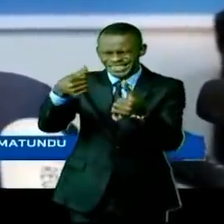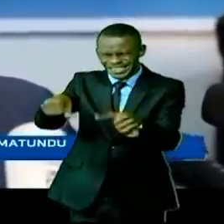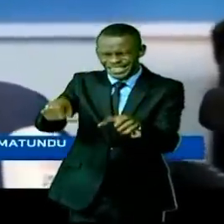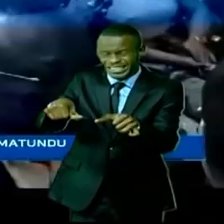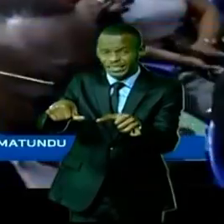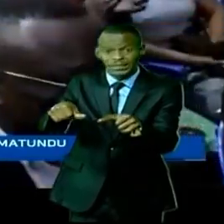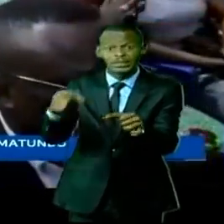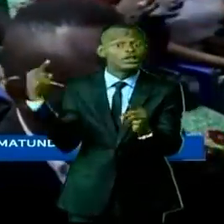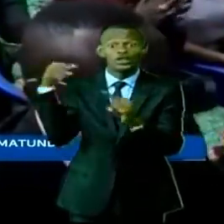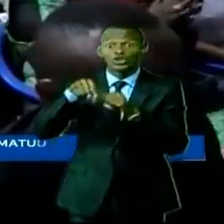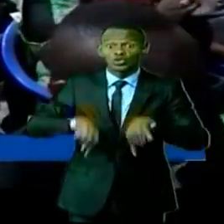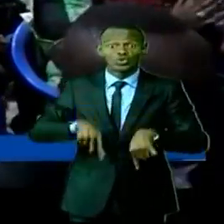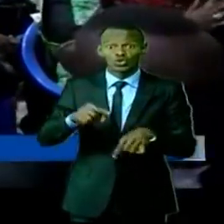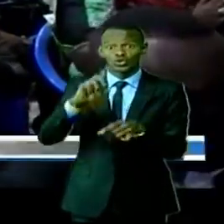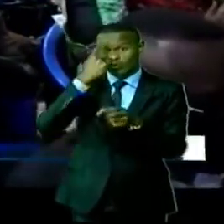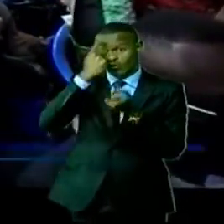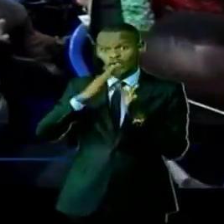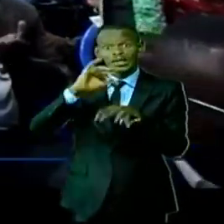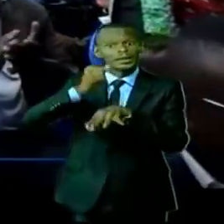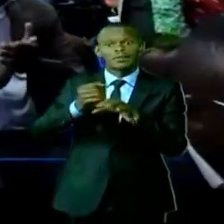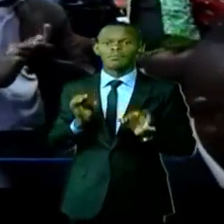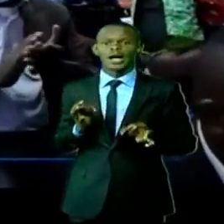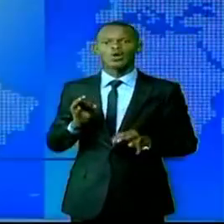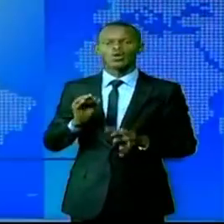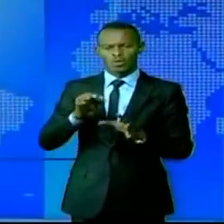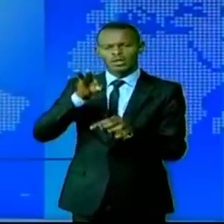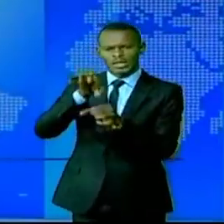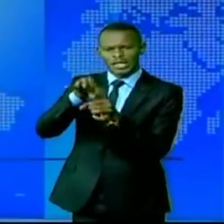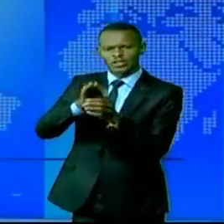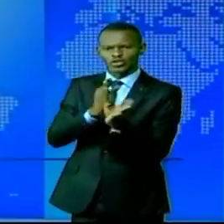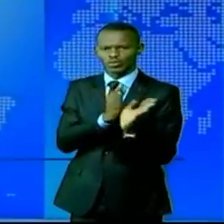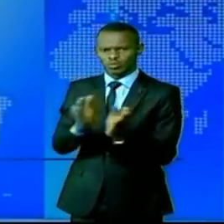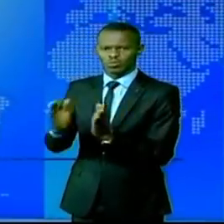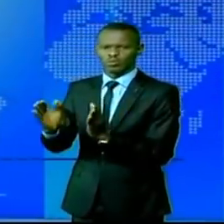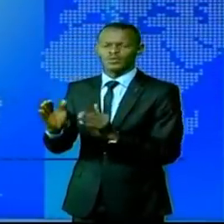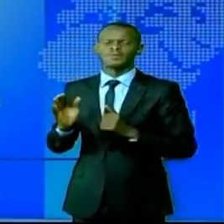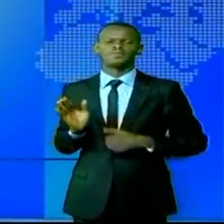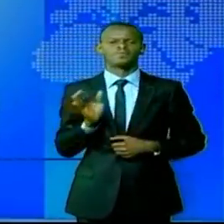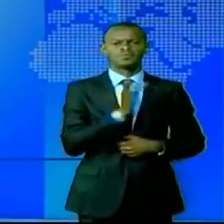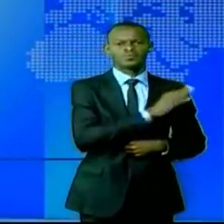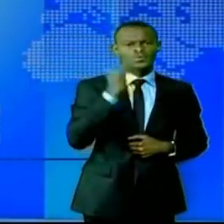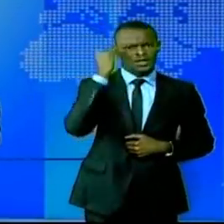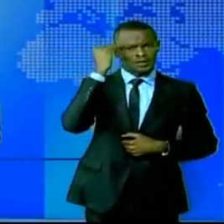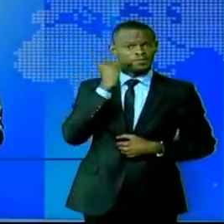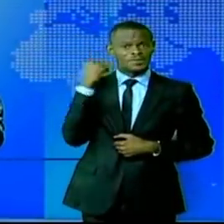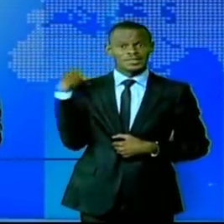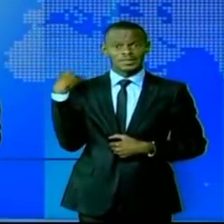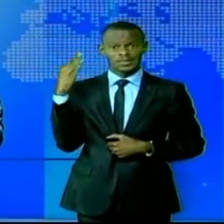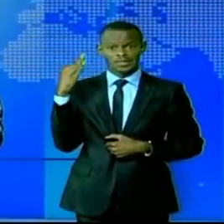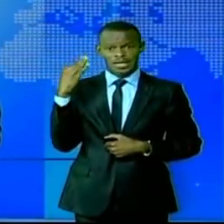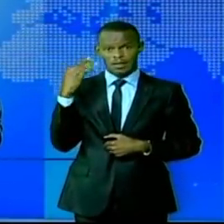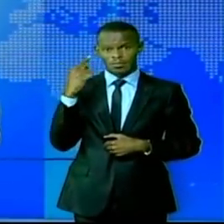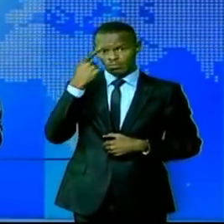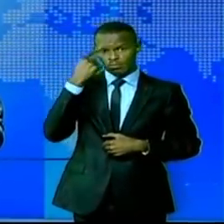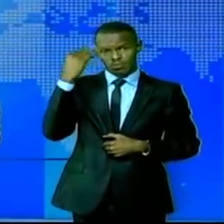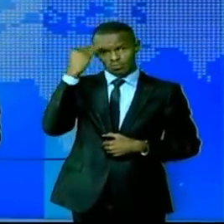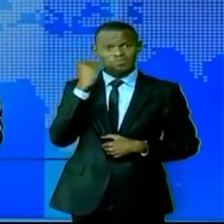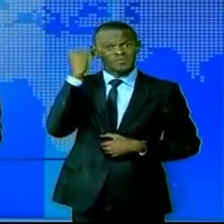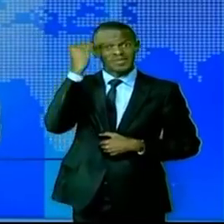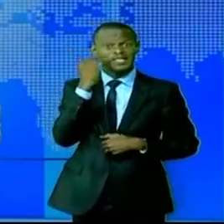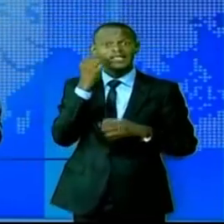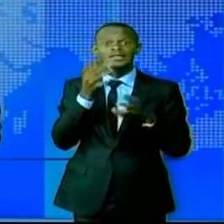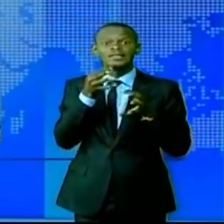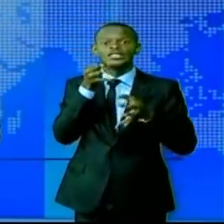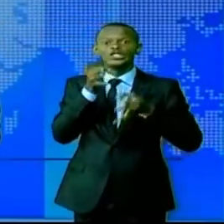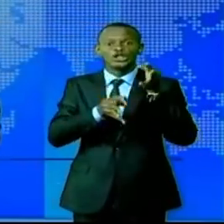interviendront après la session de mars. La ministre d'État, ministre de la Justice et garde des Sceaux, Rose Mutombo Kiese,